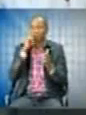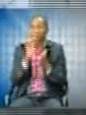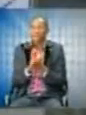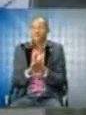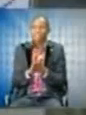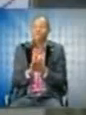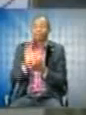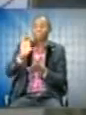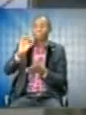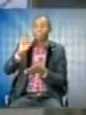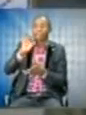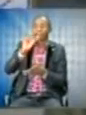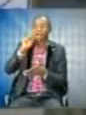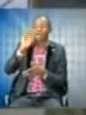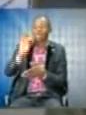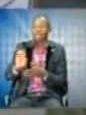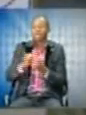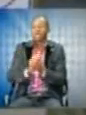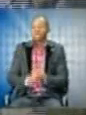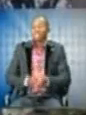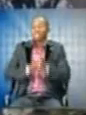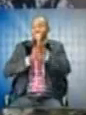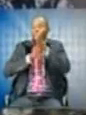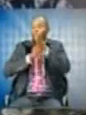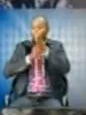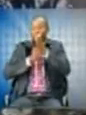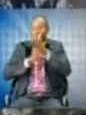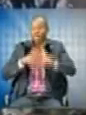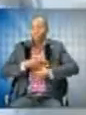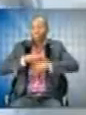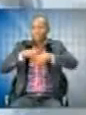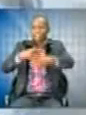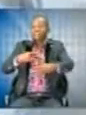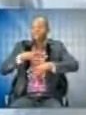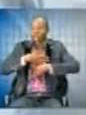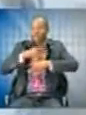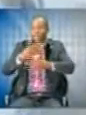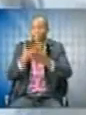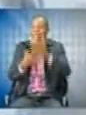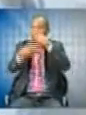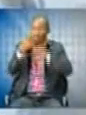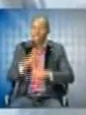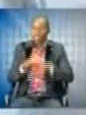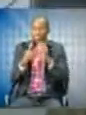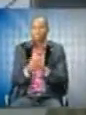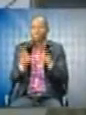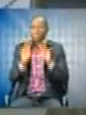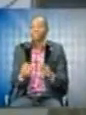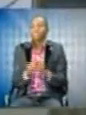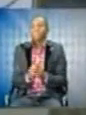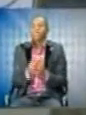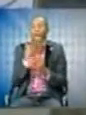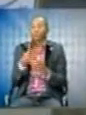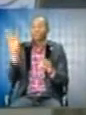premier à prendre parole. Il souhaite la bienvenue aux hôtes et présente les bien fondés d'alphabétisation. Votre participation